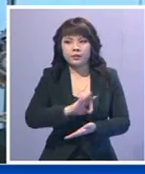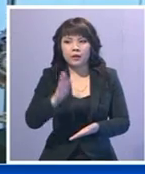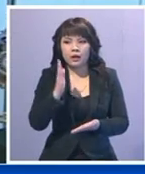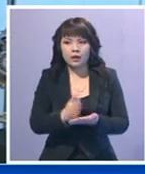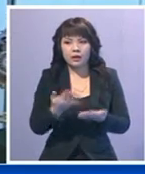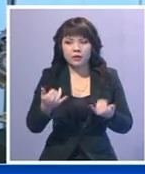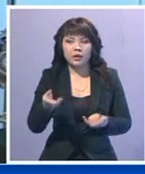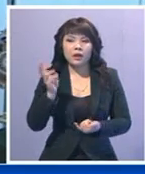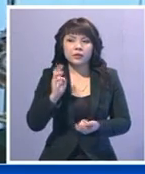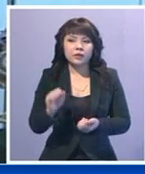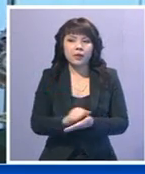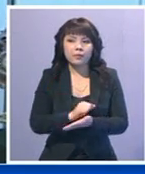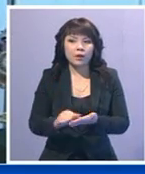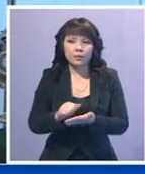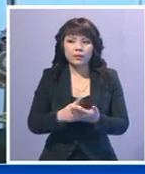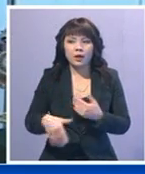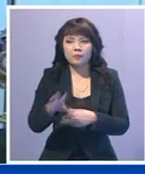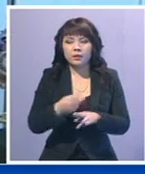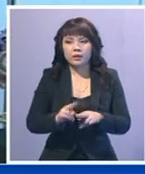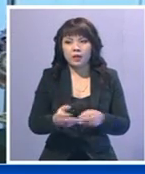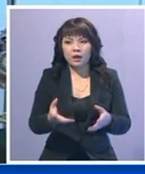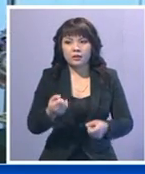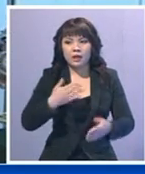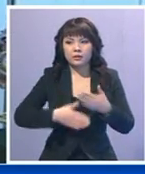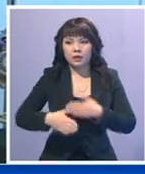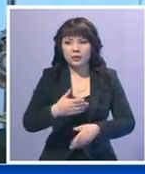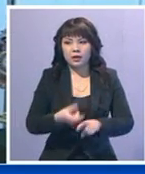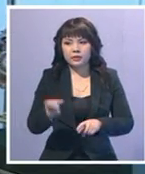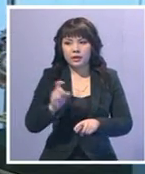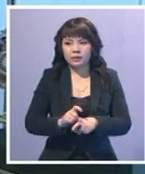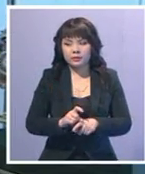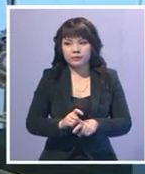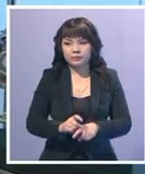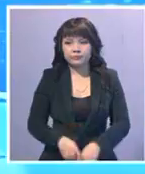осындай дипломымыз алғандарымызға өте қуаныштымыз, өте ризамыз.